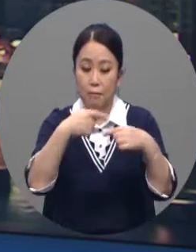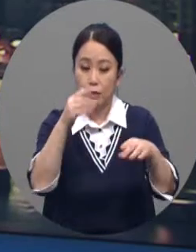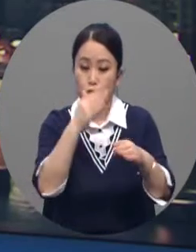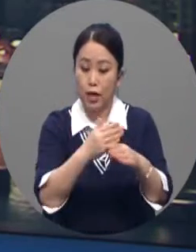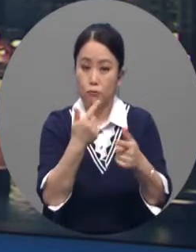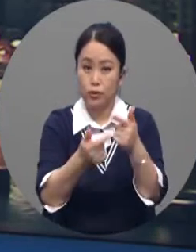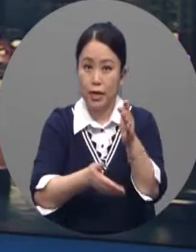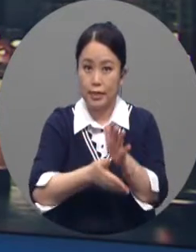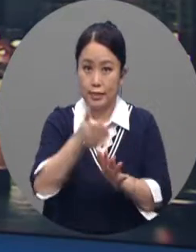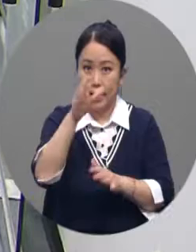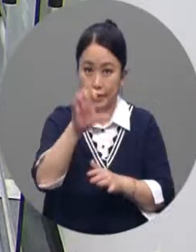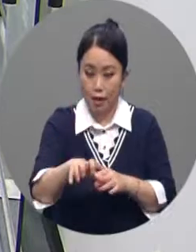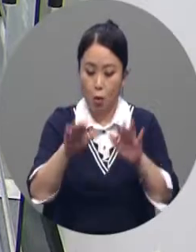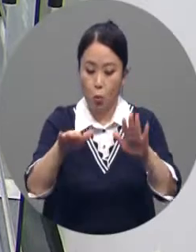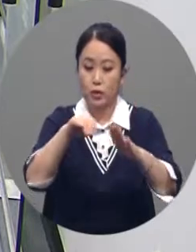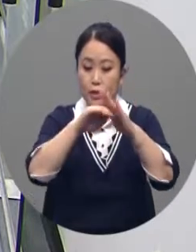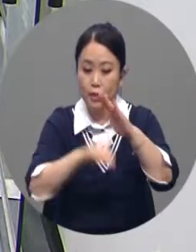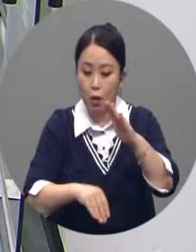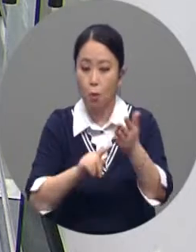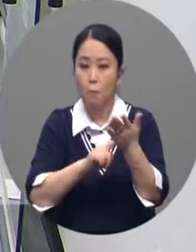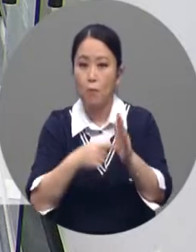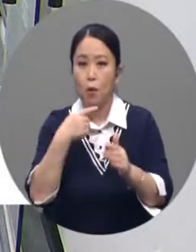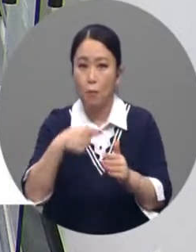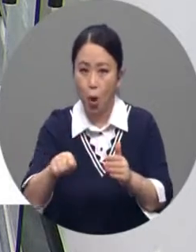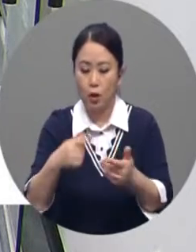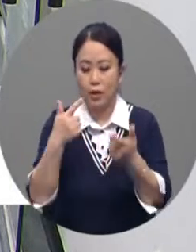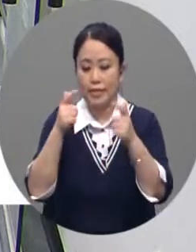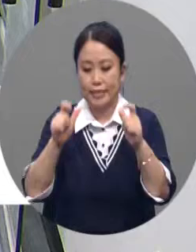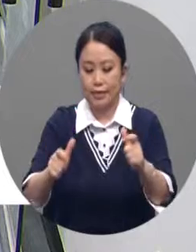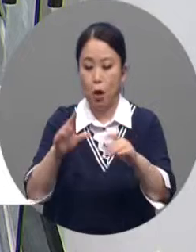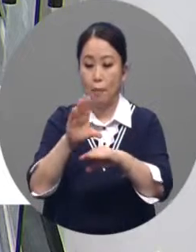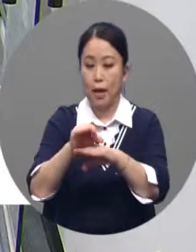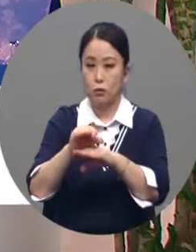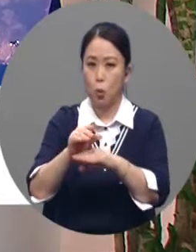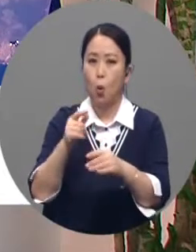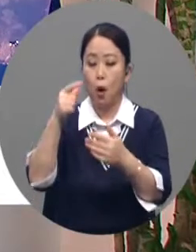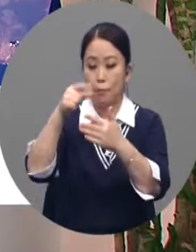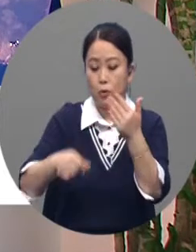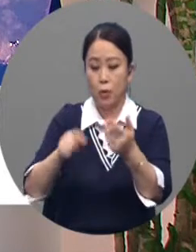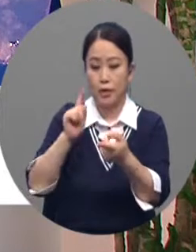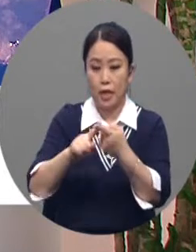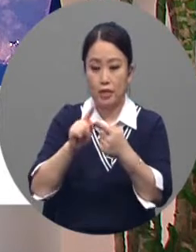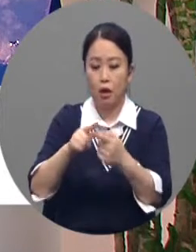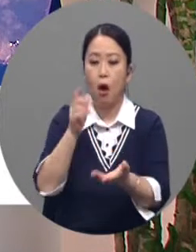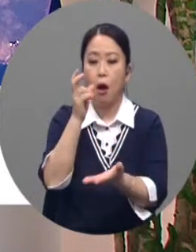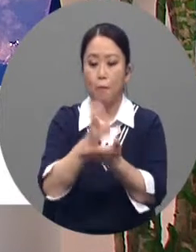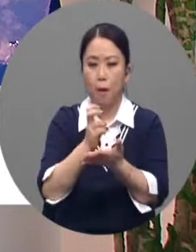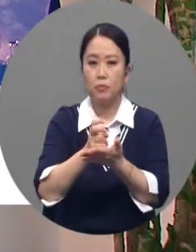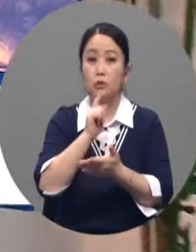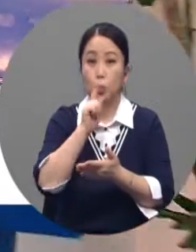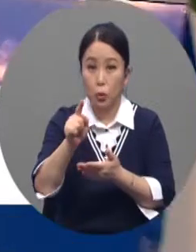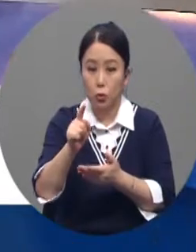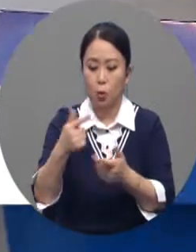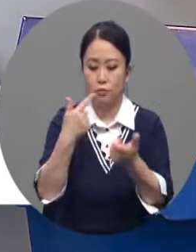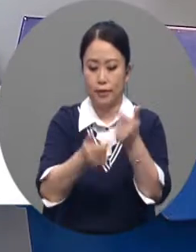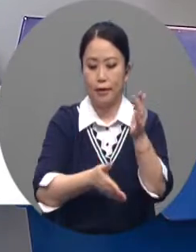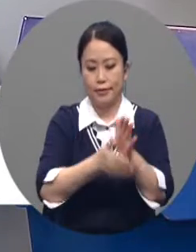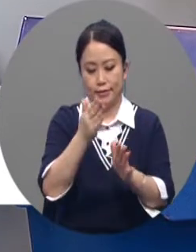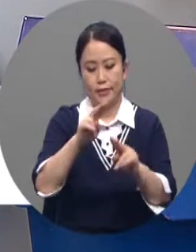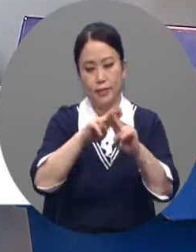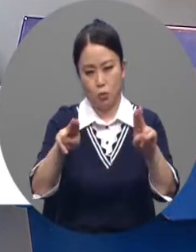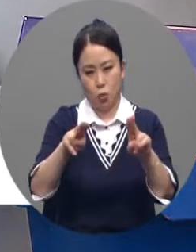더불어민주당 부산시당은 오늘 성명을 통해 지역방송 프로그램에 대한 법적 소송을 부산시가 즉각 취해야 할 것을